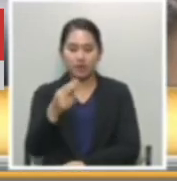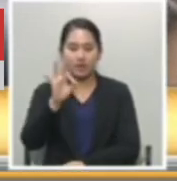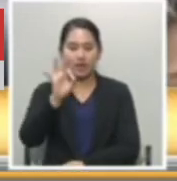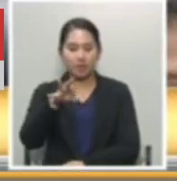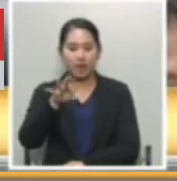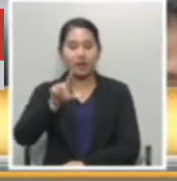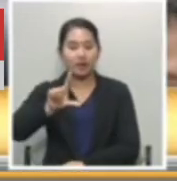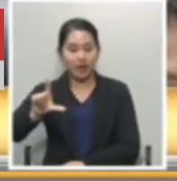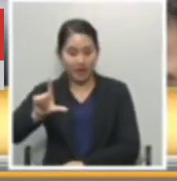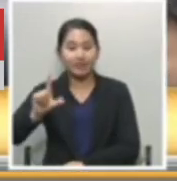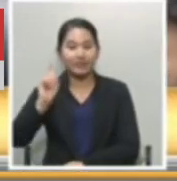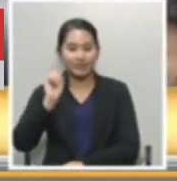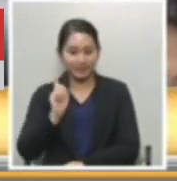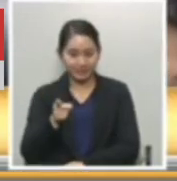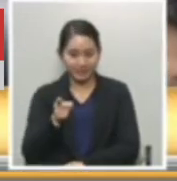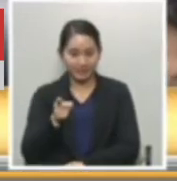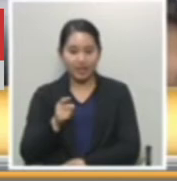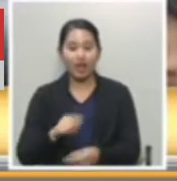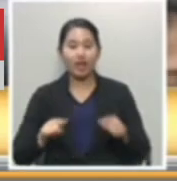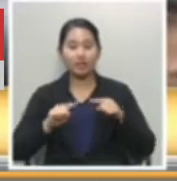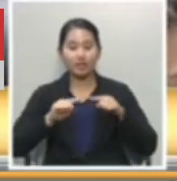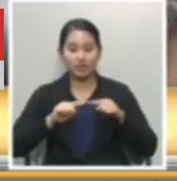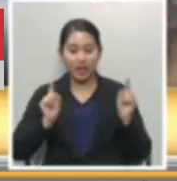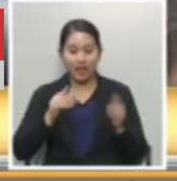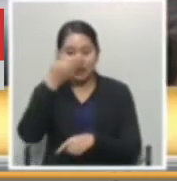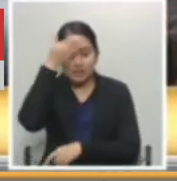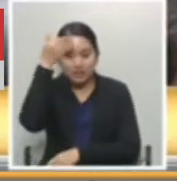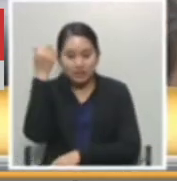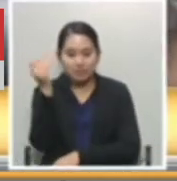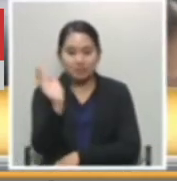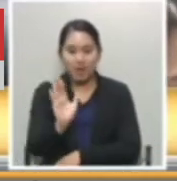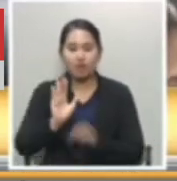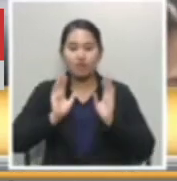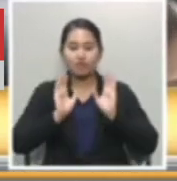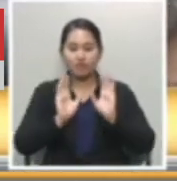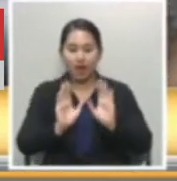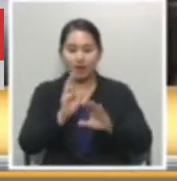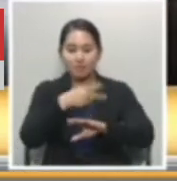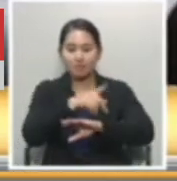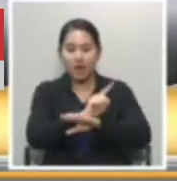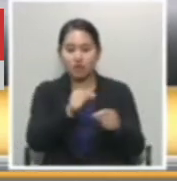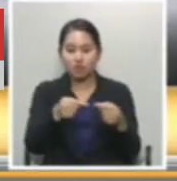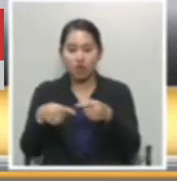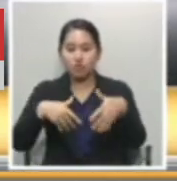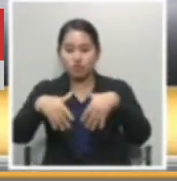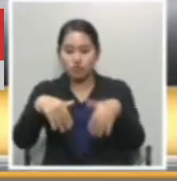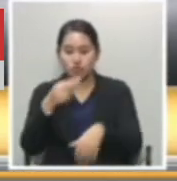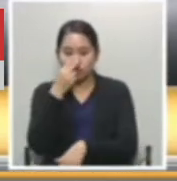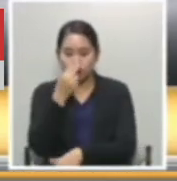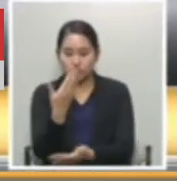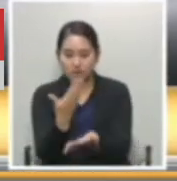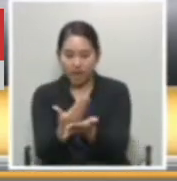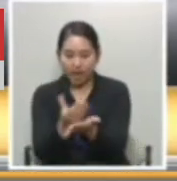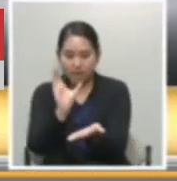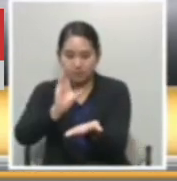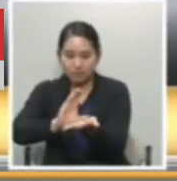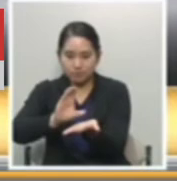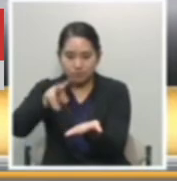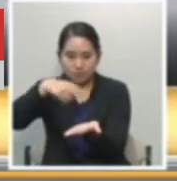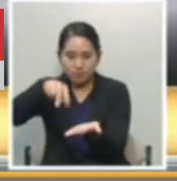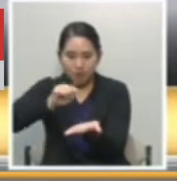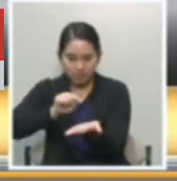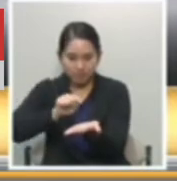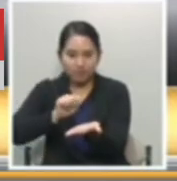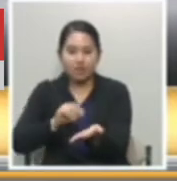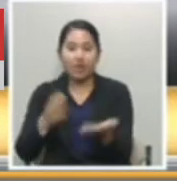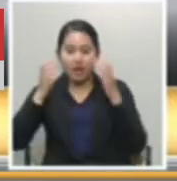469,000 ล้านบาทก็จริงนะครับแต่อย่าลืมนะครับฝากท่านประธานไปยังพี่น้องประชาชนต้องดูเงินก้อนนี้ด้วยนะครับเดี๋ยวรัฐบาล